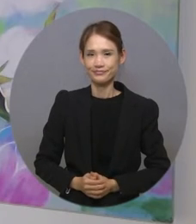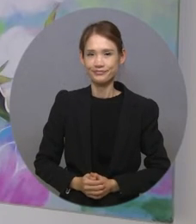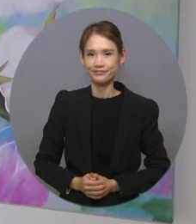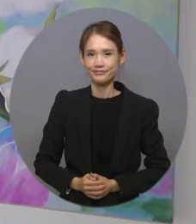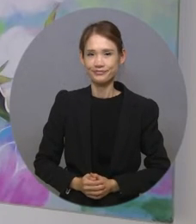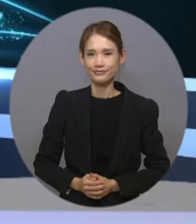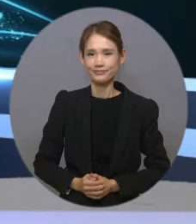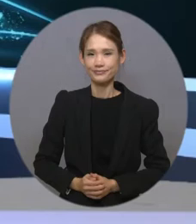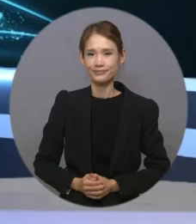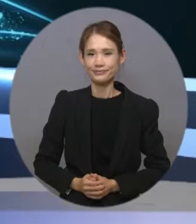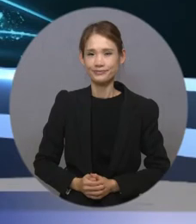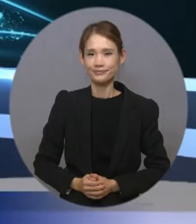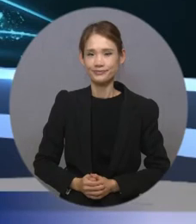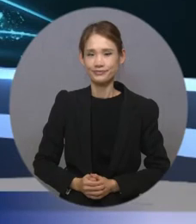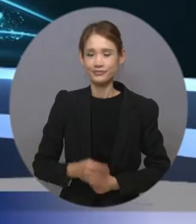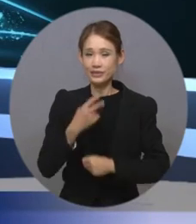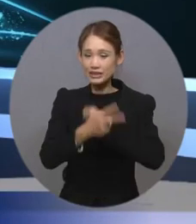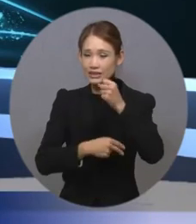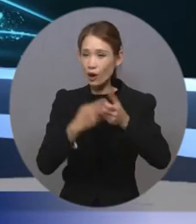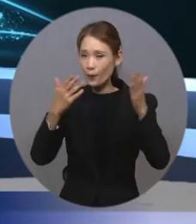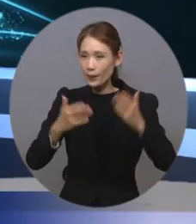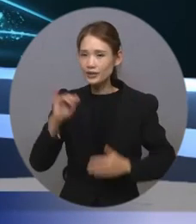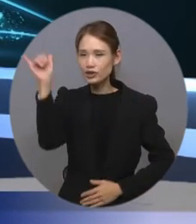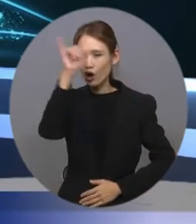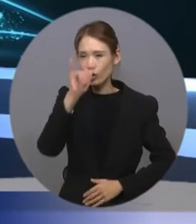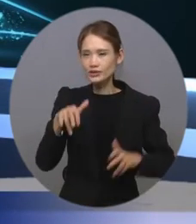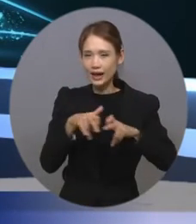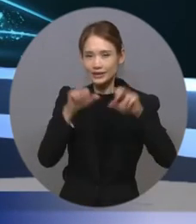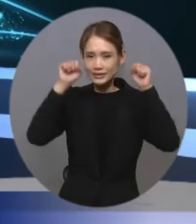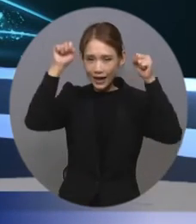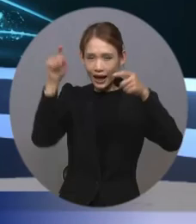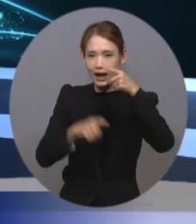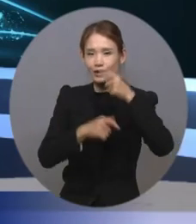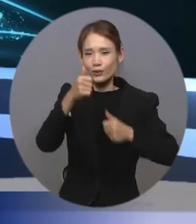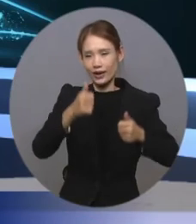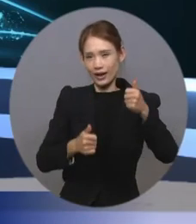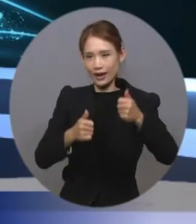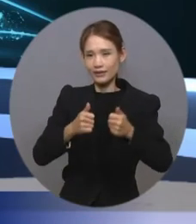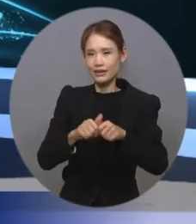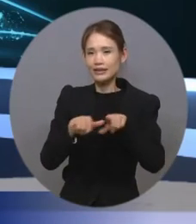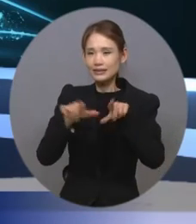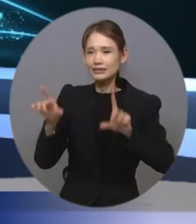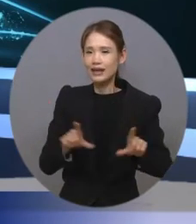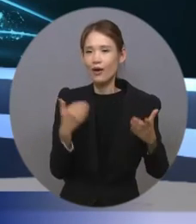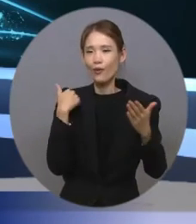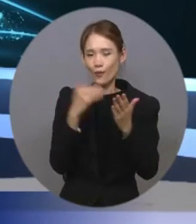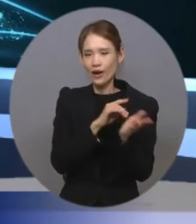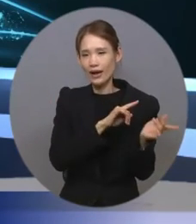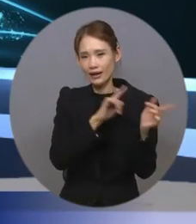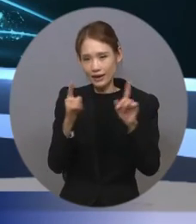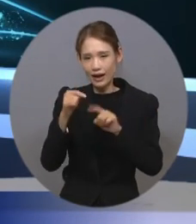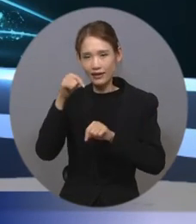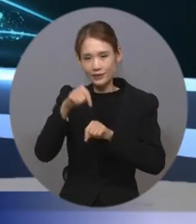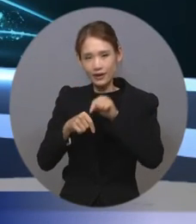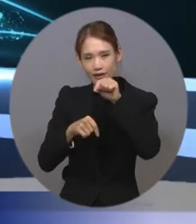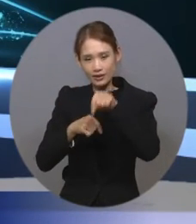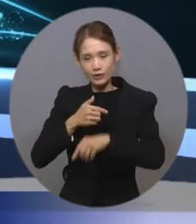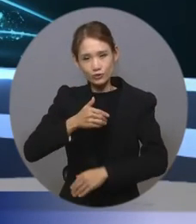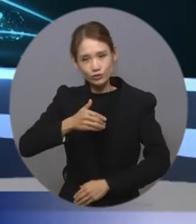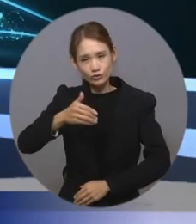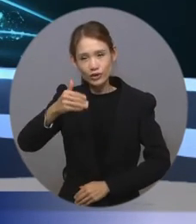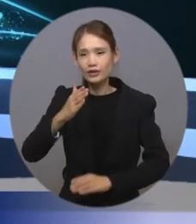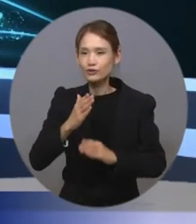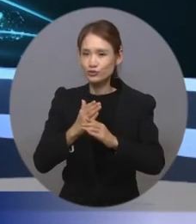이소영입니다. 2년 만에 전국장애인 체육대회가 열리는 등 일상회복으로 한 걸음씩 다가서고 있는